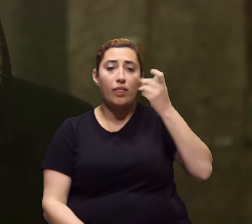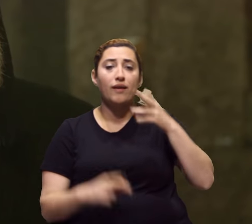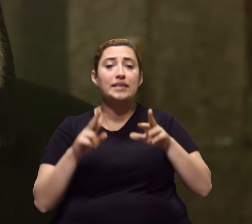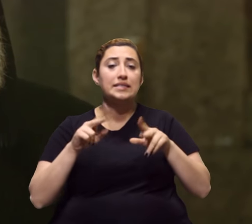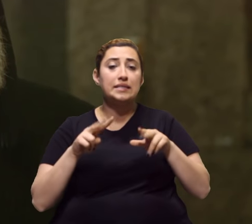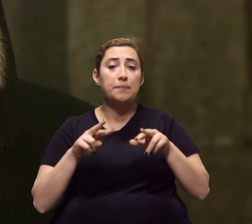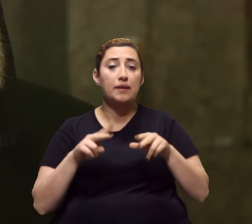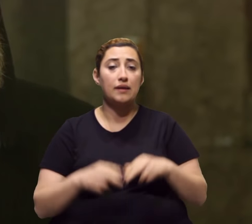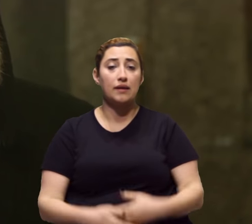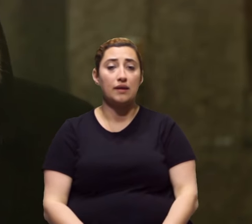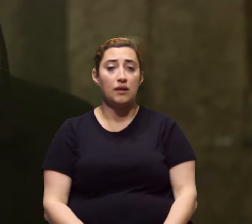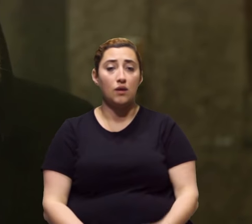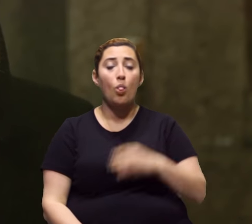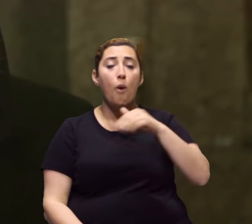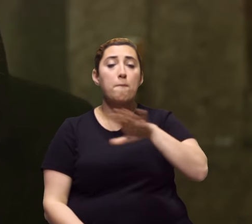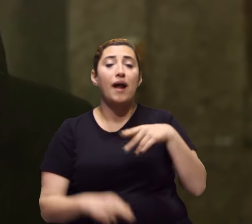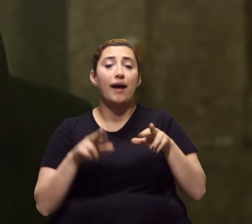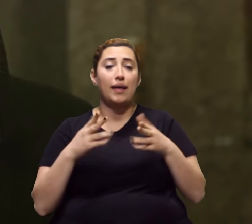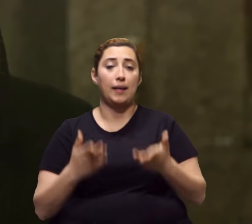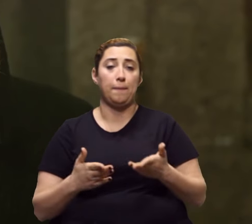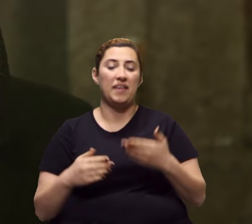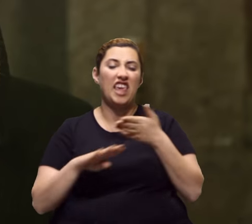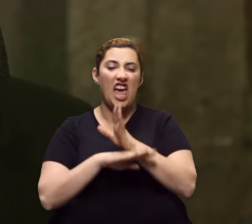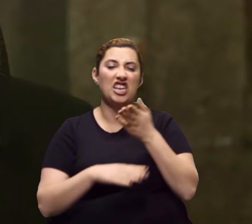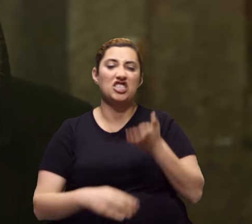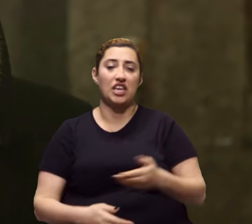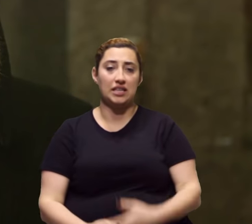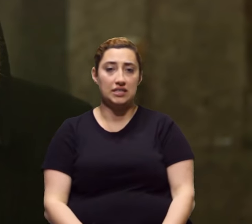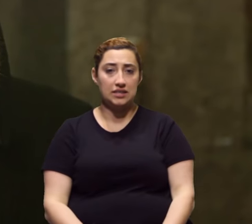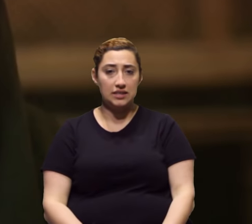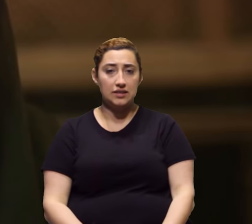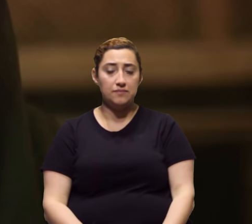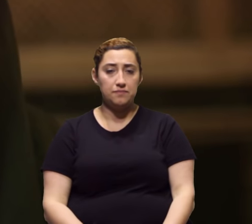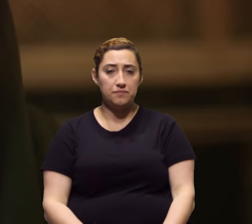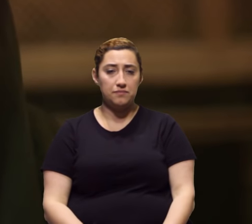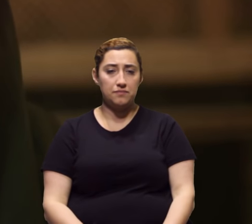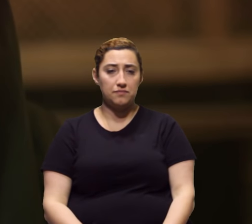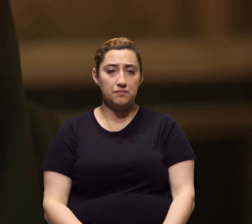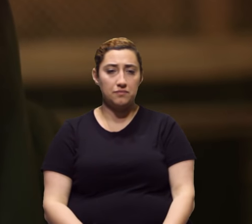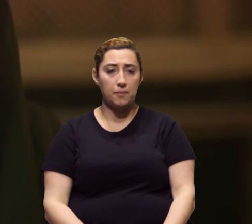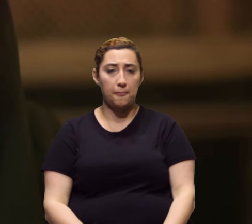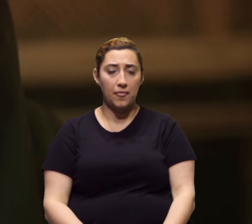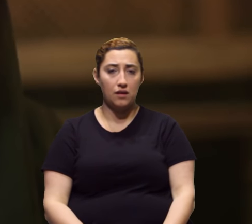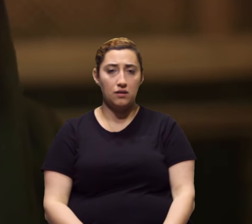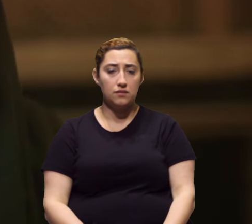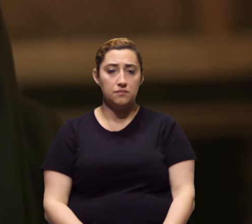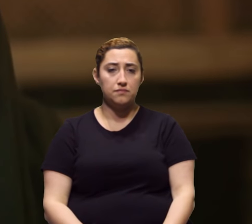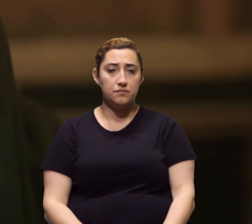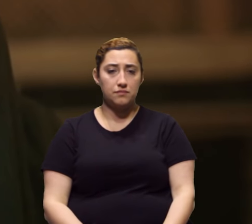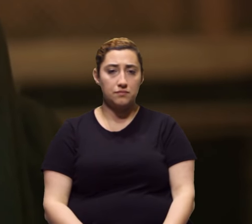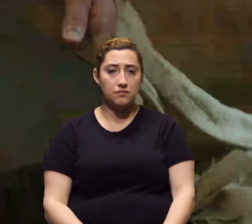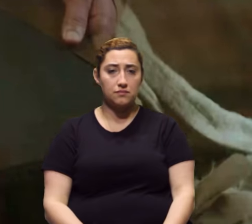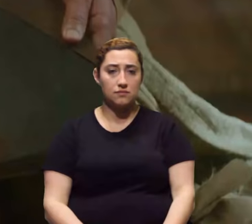güneş gibi, toprak gibi hakikattir. Yunus mahcup ifadesiyle başını önüne